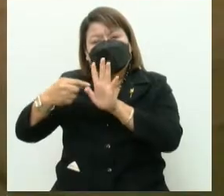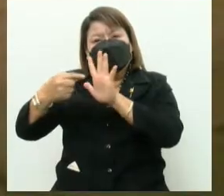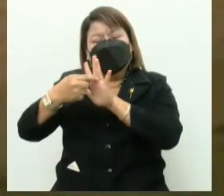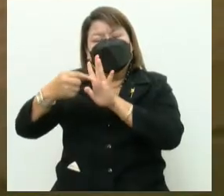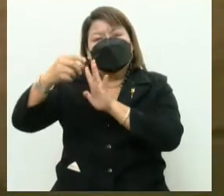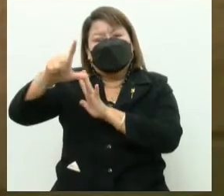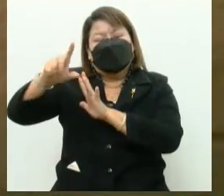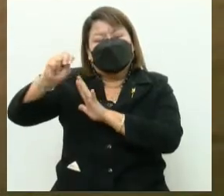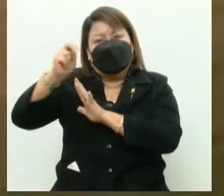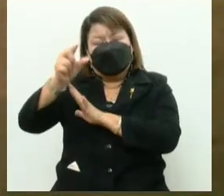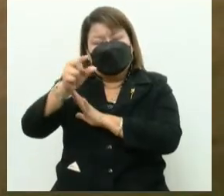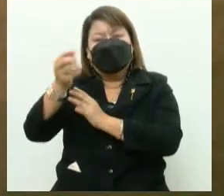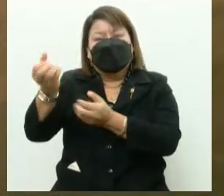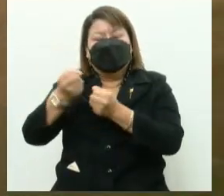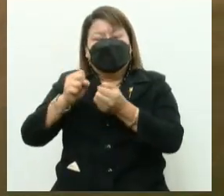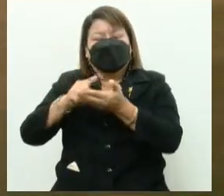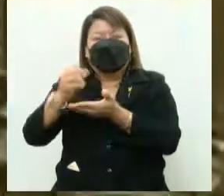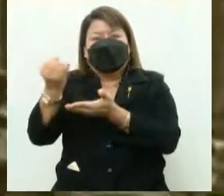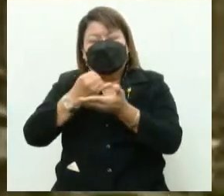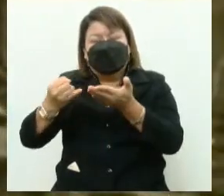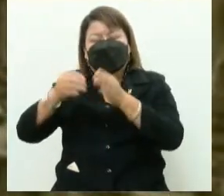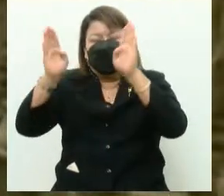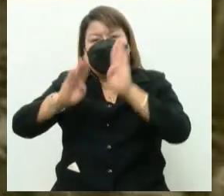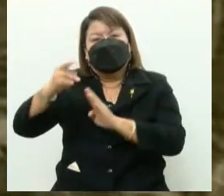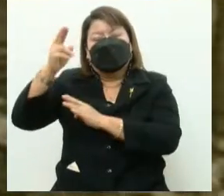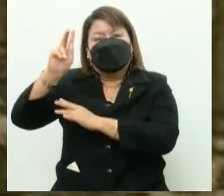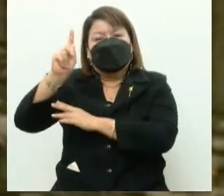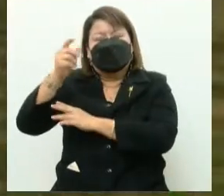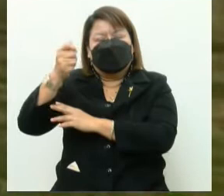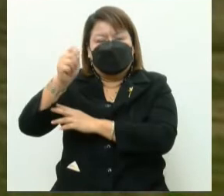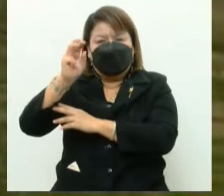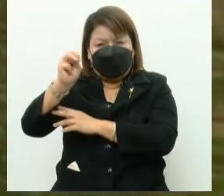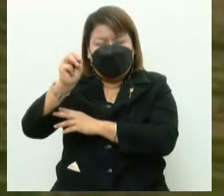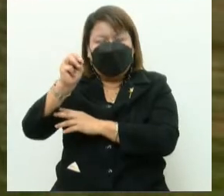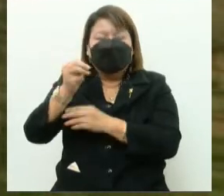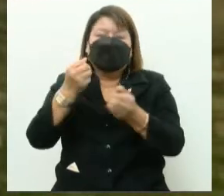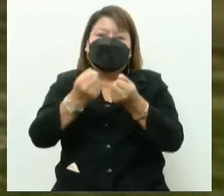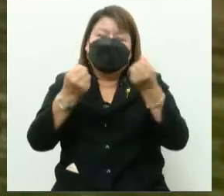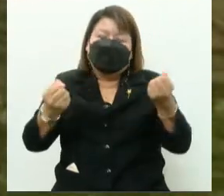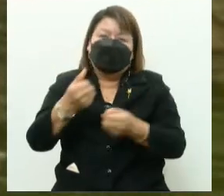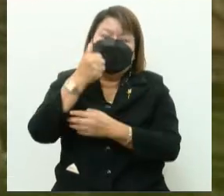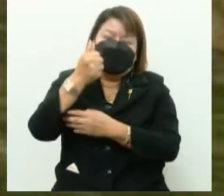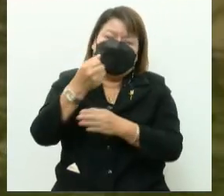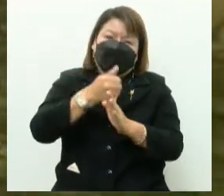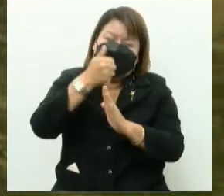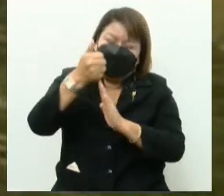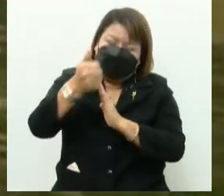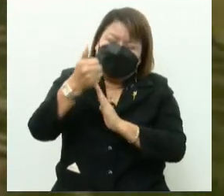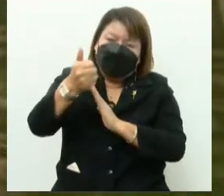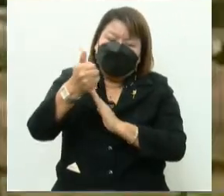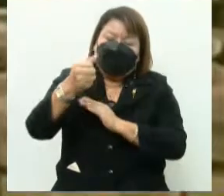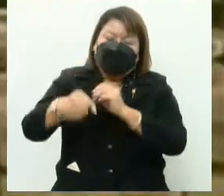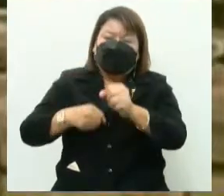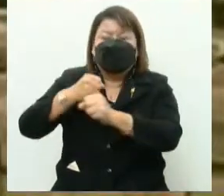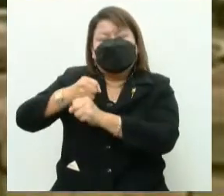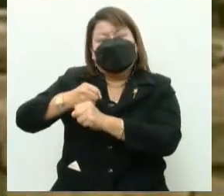บครังและบาปวนซึ่งเจริญรุ่งเรืองและเป็นดินแดนอันศักดิ์สิทธิ์ หลังพุทธศตวรรษที่16หรือราว